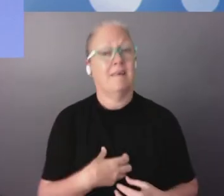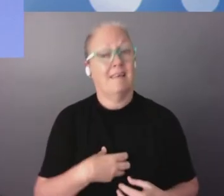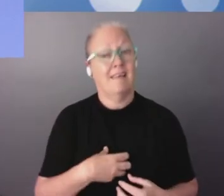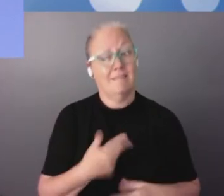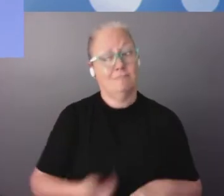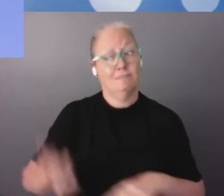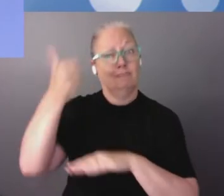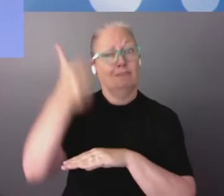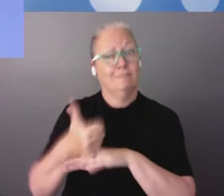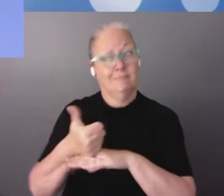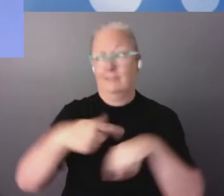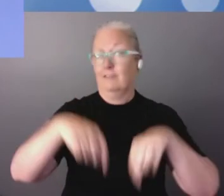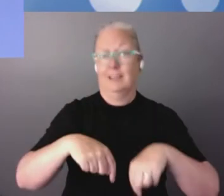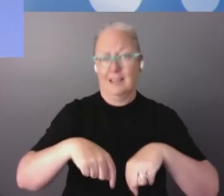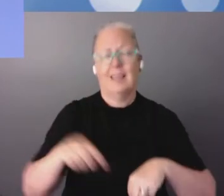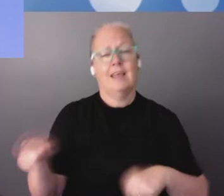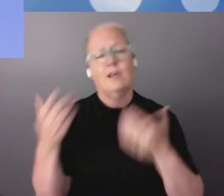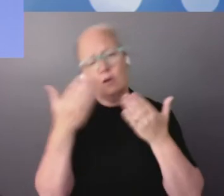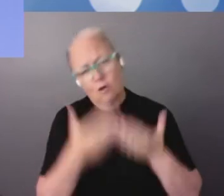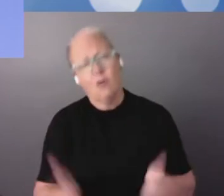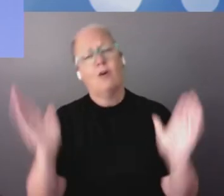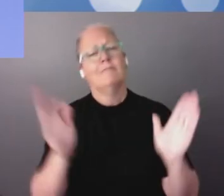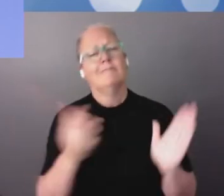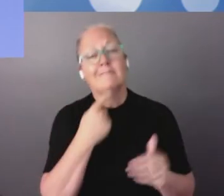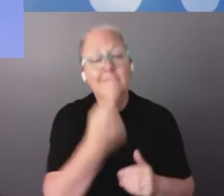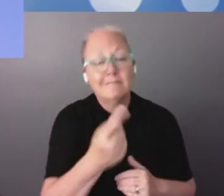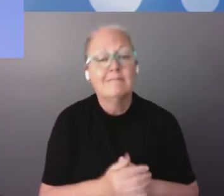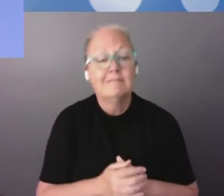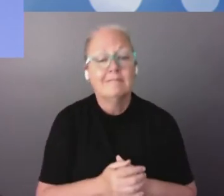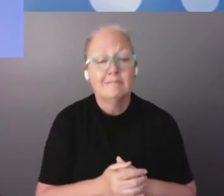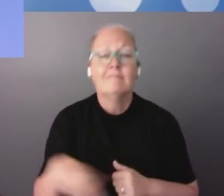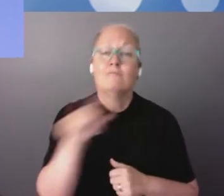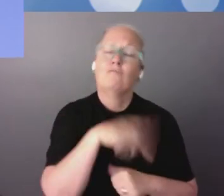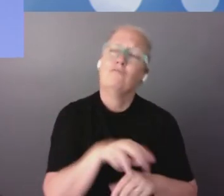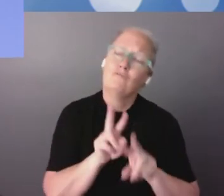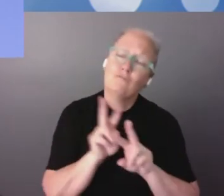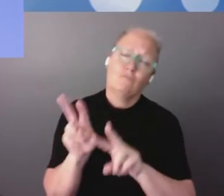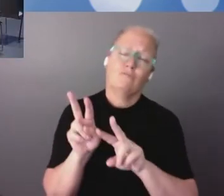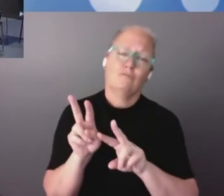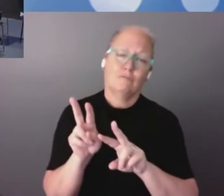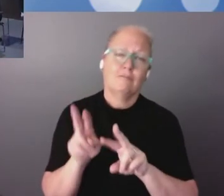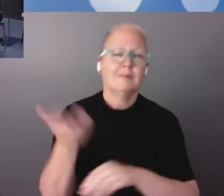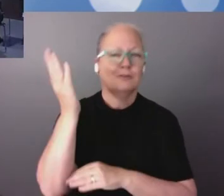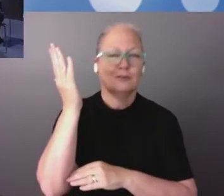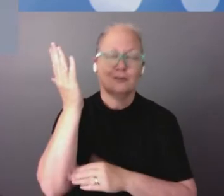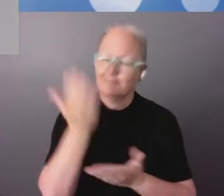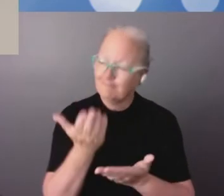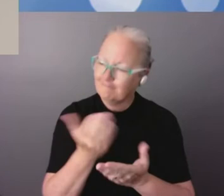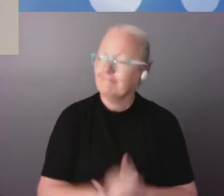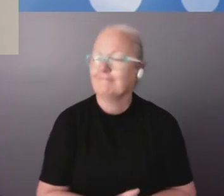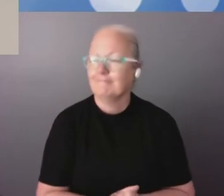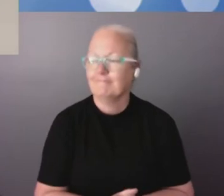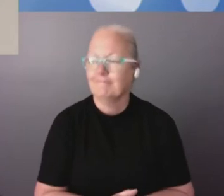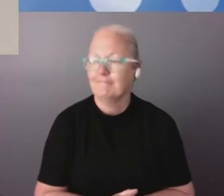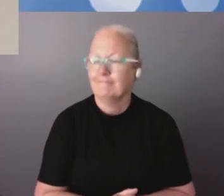J'aimerais donc donner la parole ici maintenant au maire de la ville de Katowice, Monsieur Marcin Krupa.